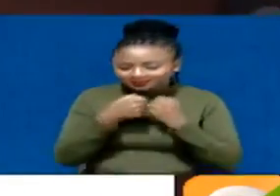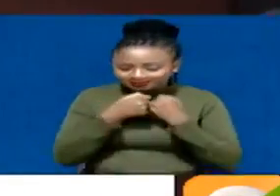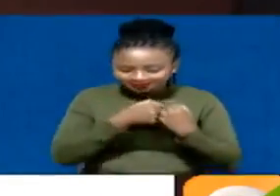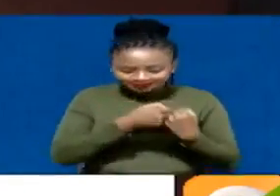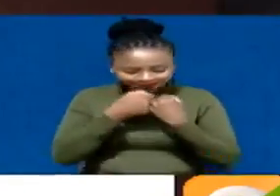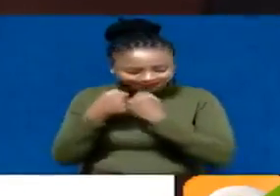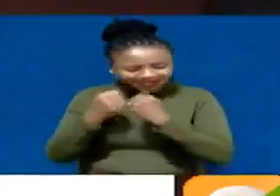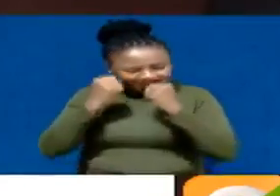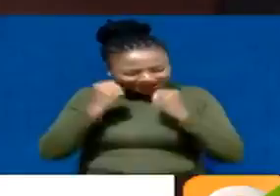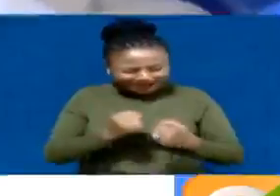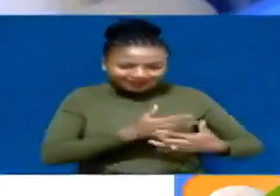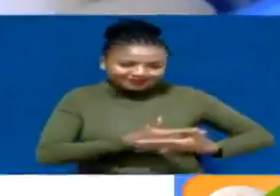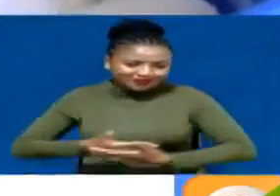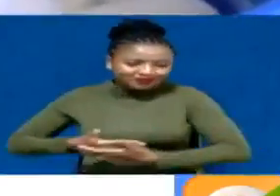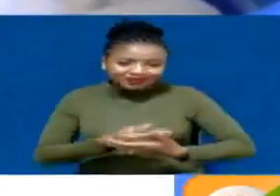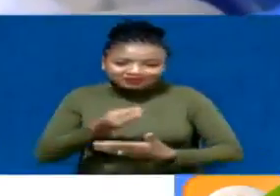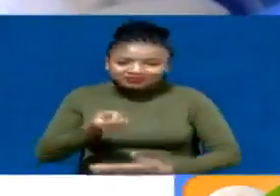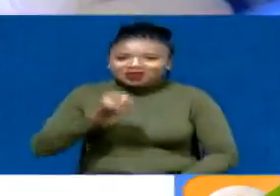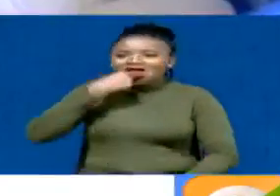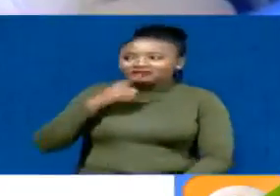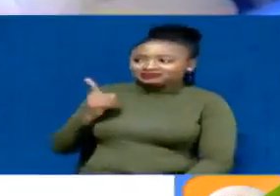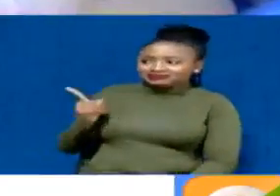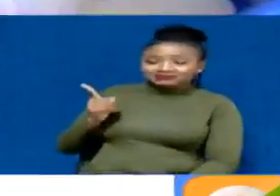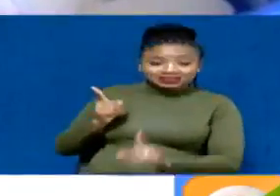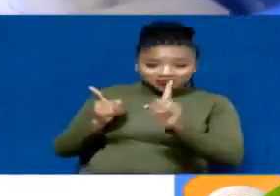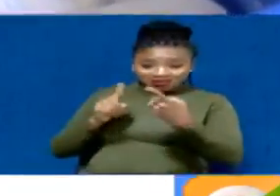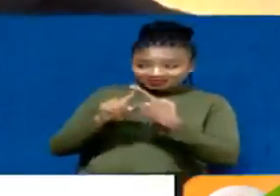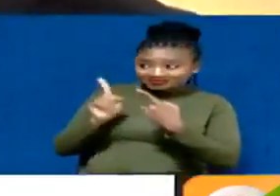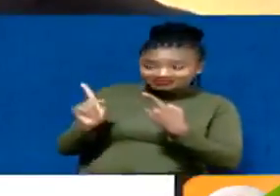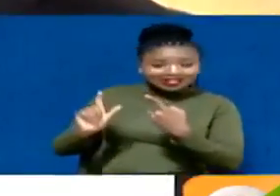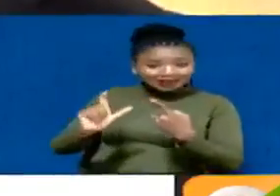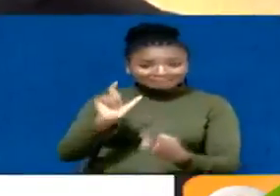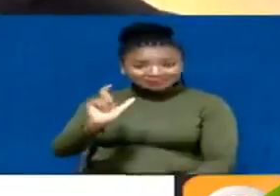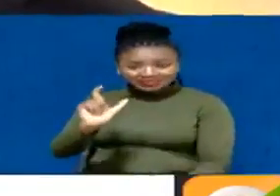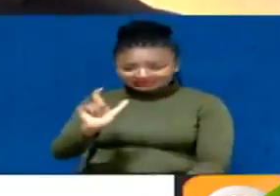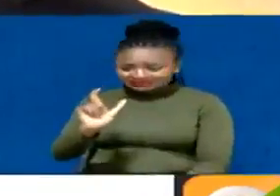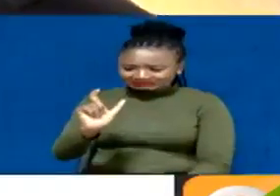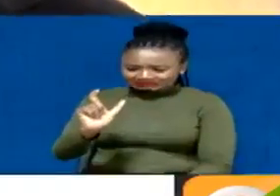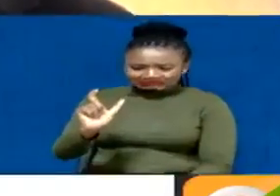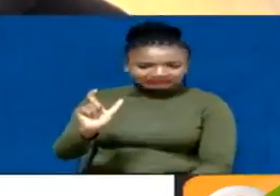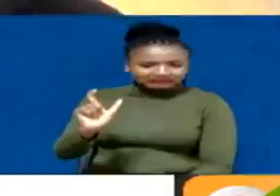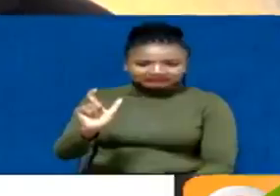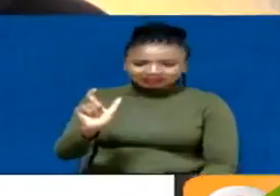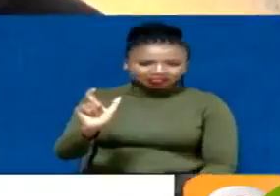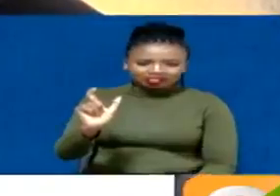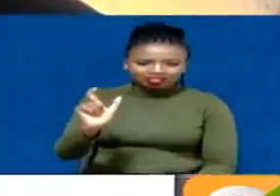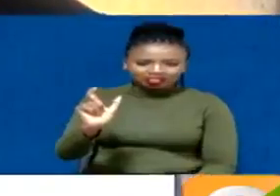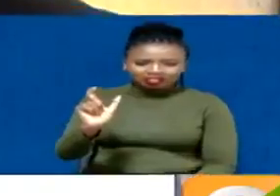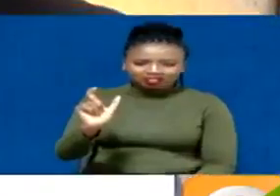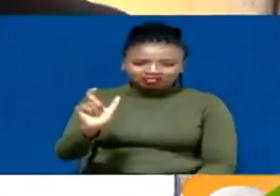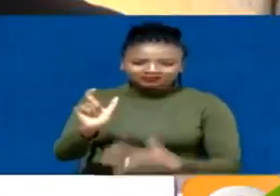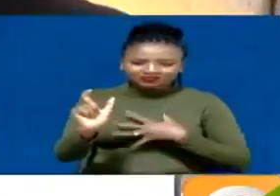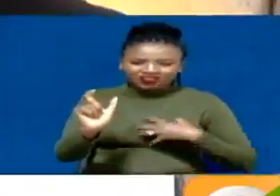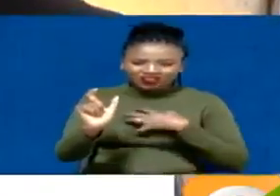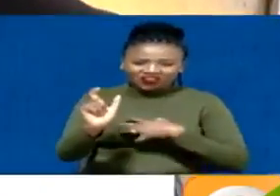si haba kwa watoto wadogo. The first thing is that the size is quite big, so it presents challenges with administration in young